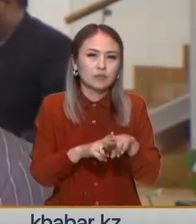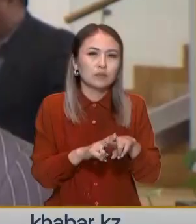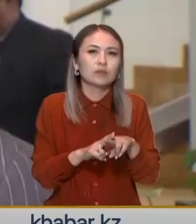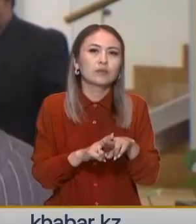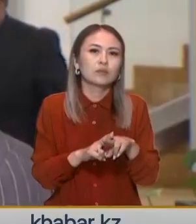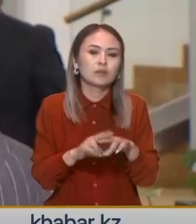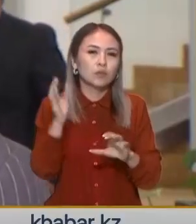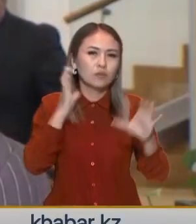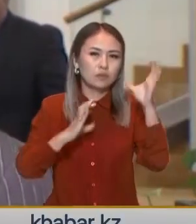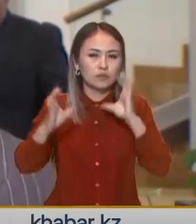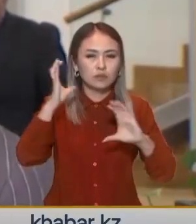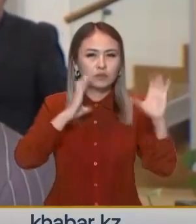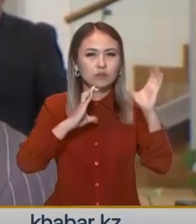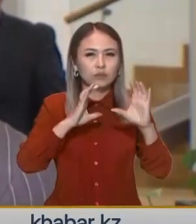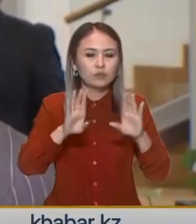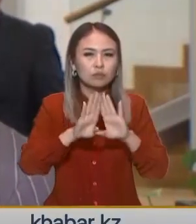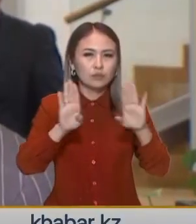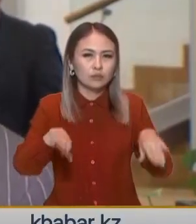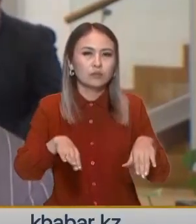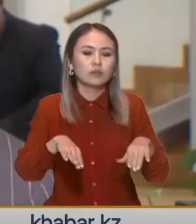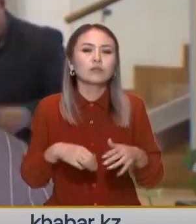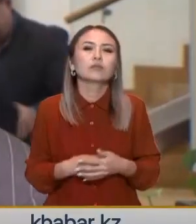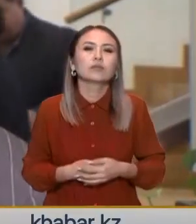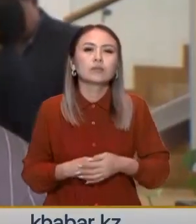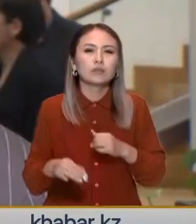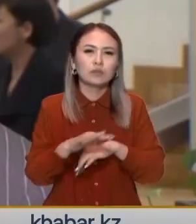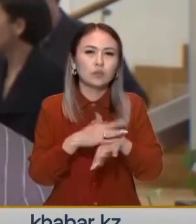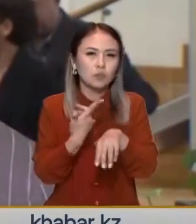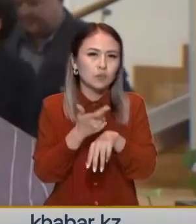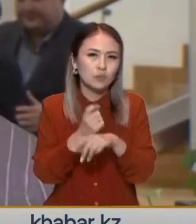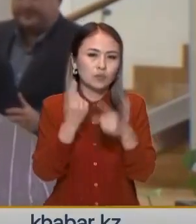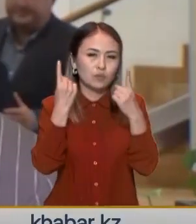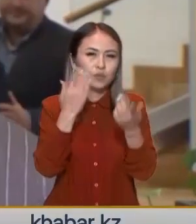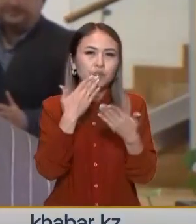Осындай студенттерге нарықтықта өте үлкен сұраныс бар.